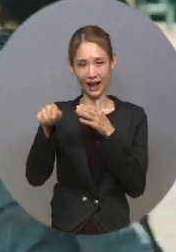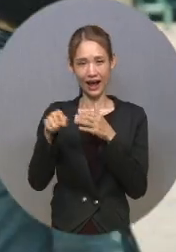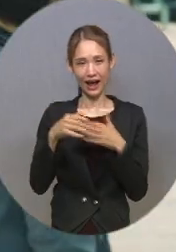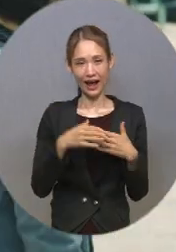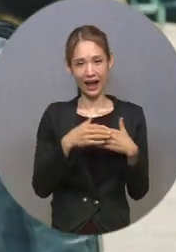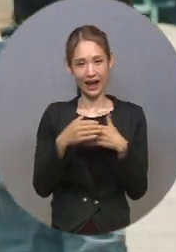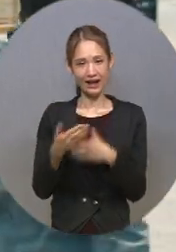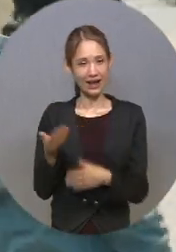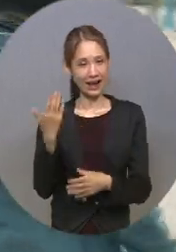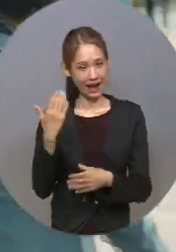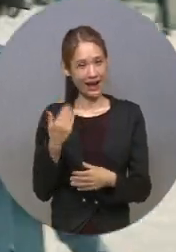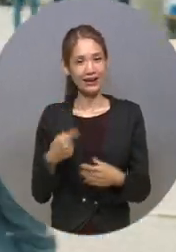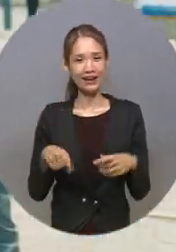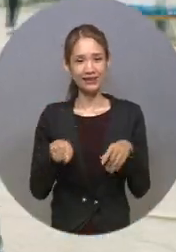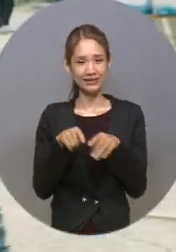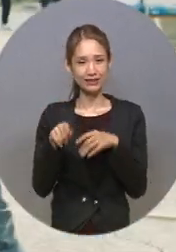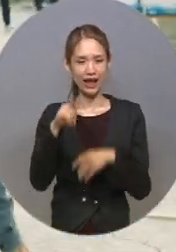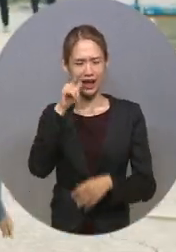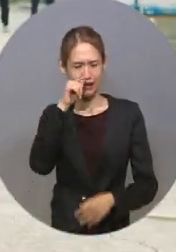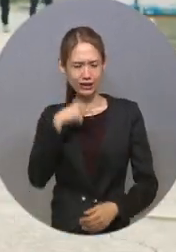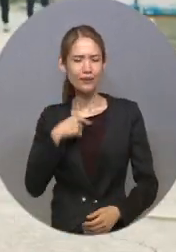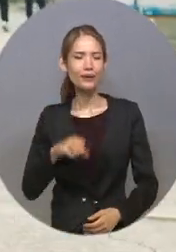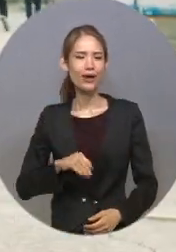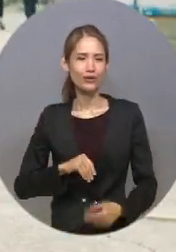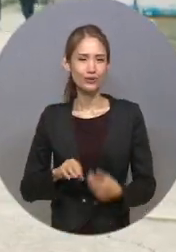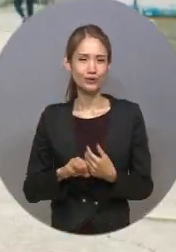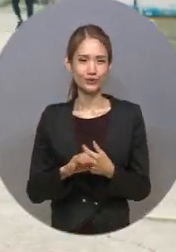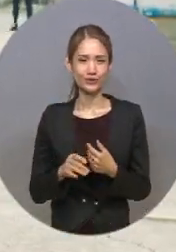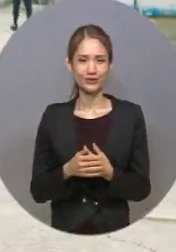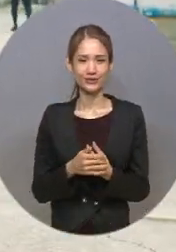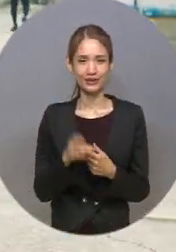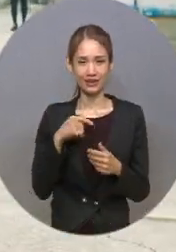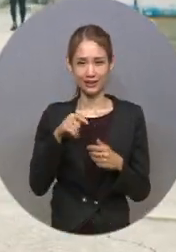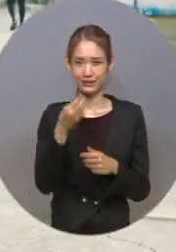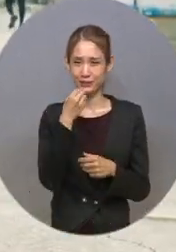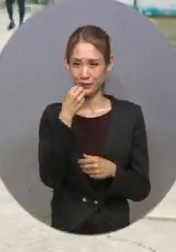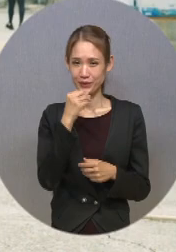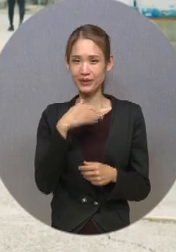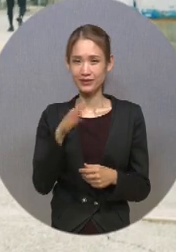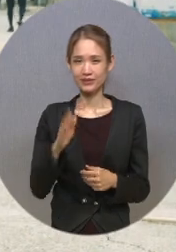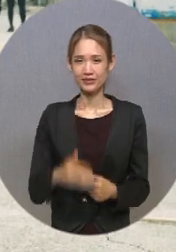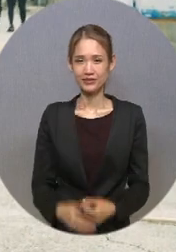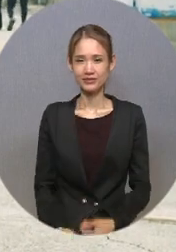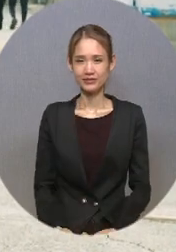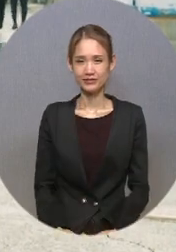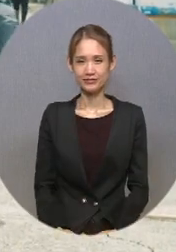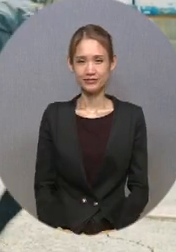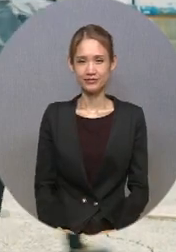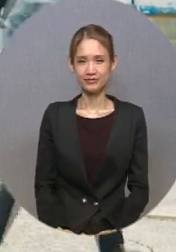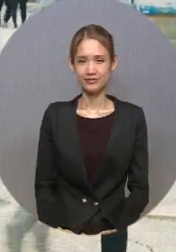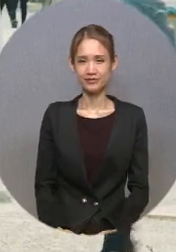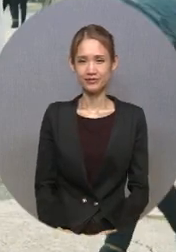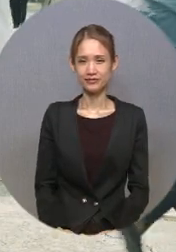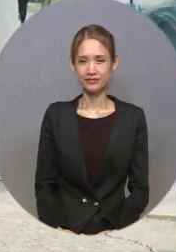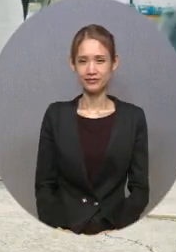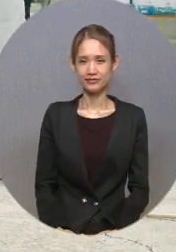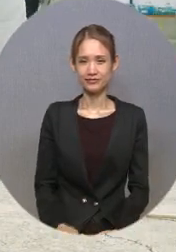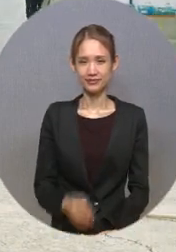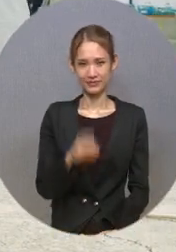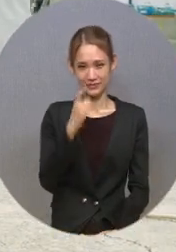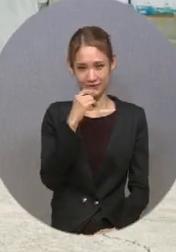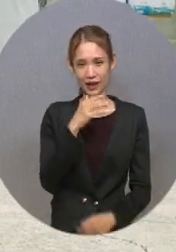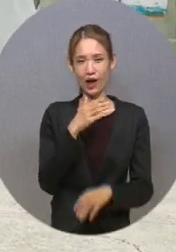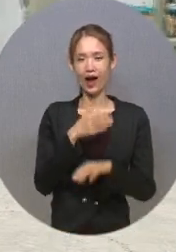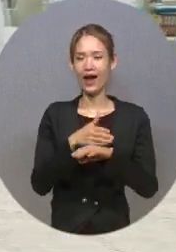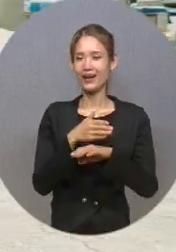너무 예민해. 배고프면. 잠깐만. 자, 가는 길에 이거 씹으면서 가자. 이거 씹으면서. 괜찮아. 아이고, 어머니 감사합니다. 임명해주세요. 어머니